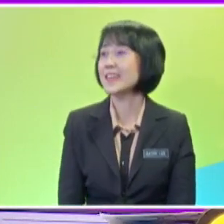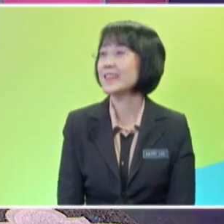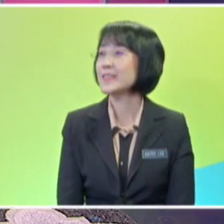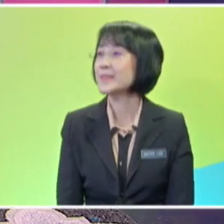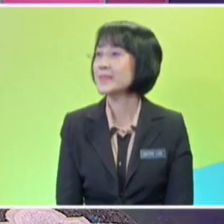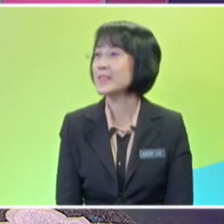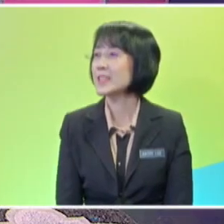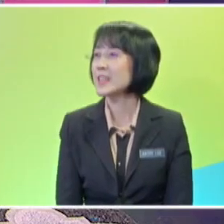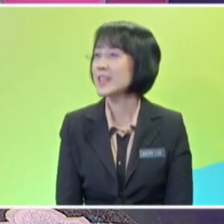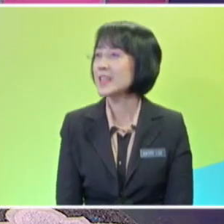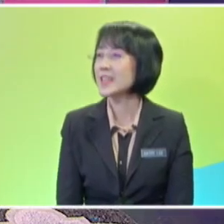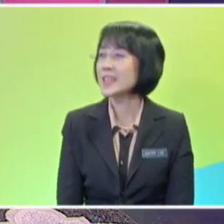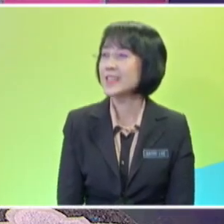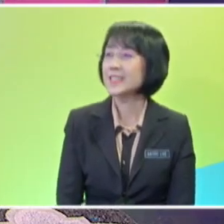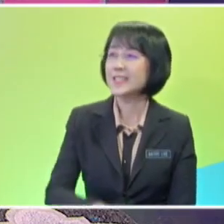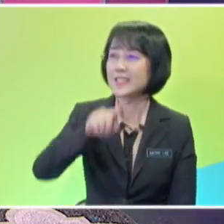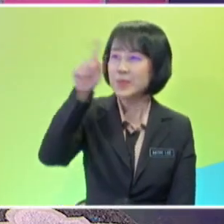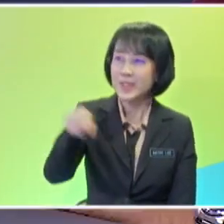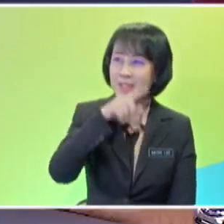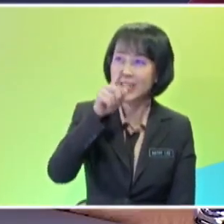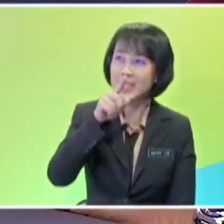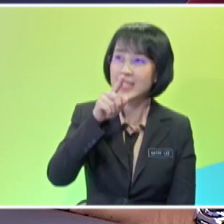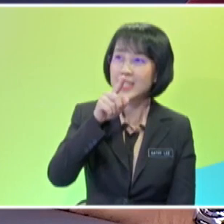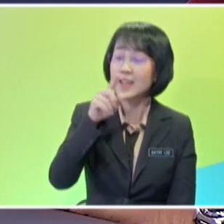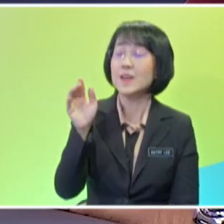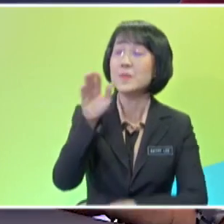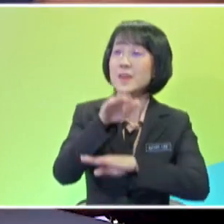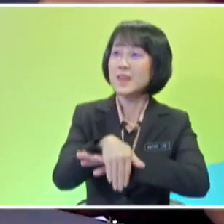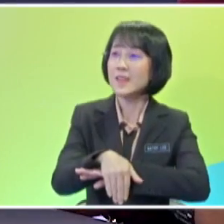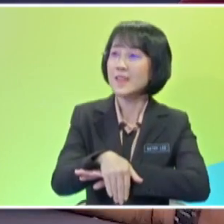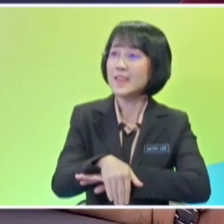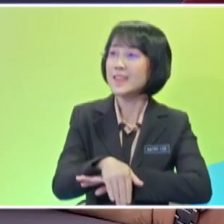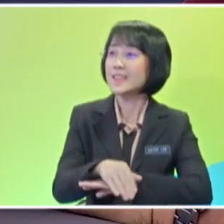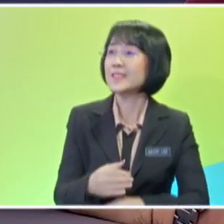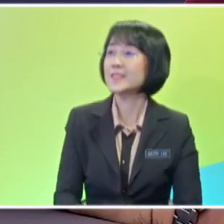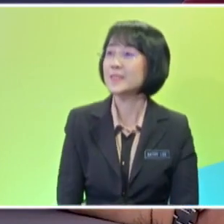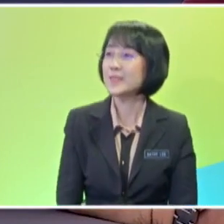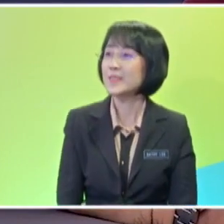nak putar lagi Putar Lagi putar putar